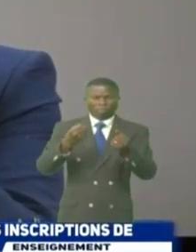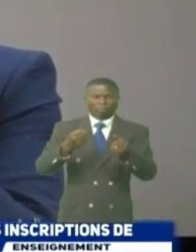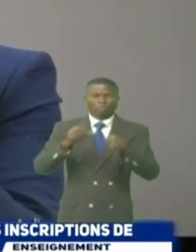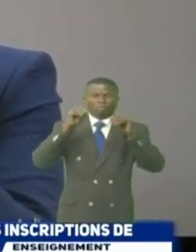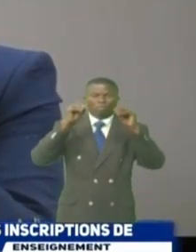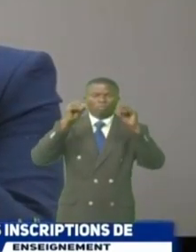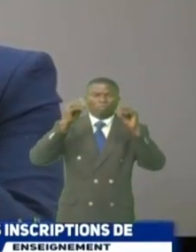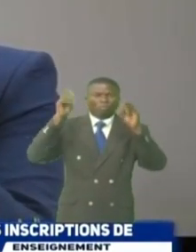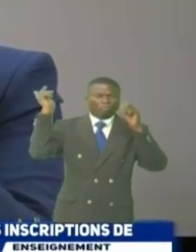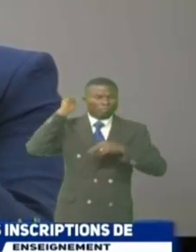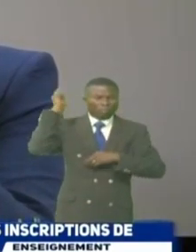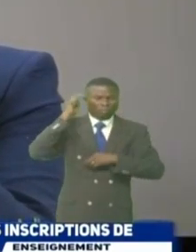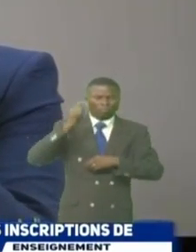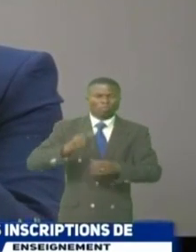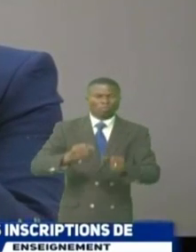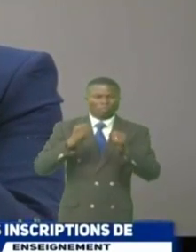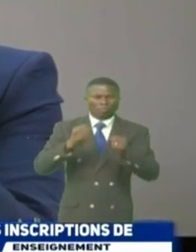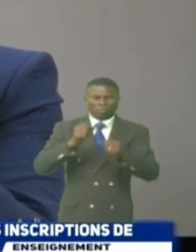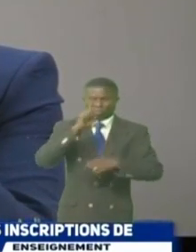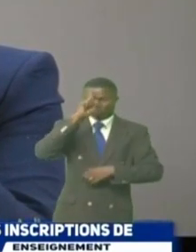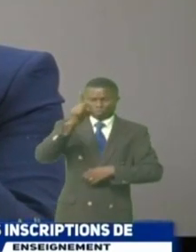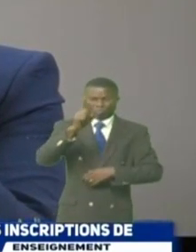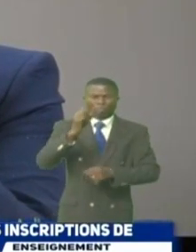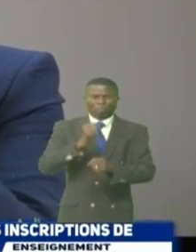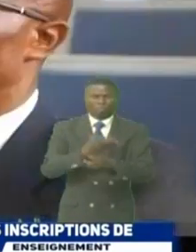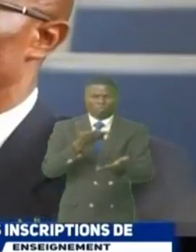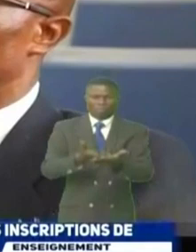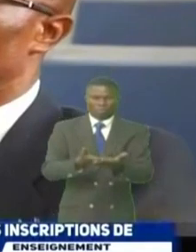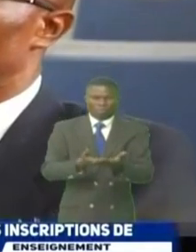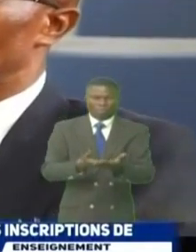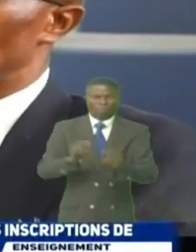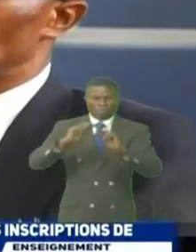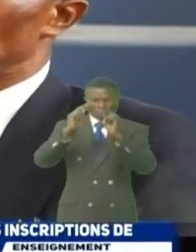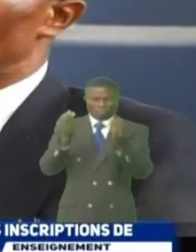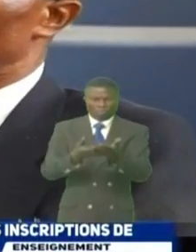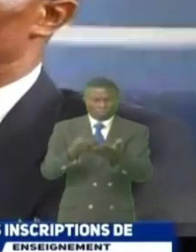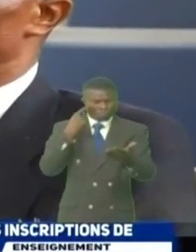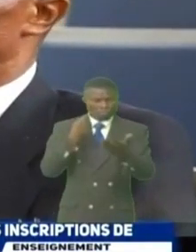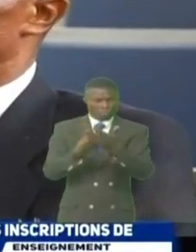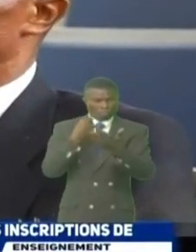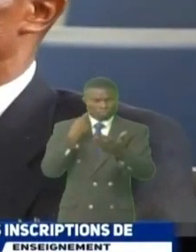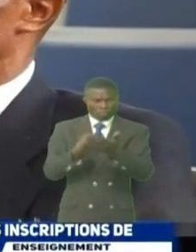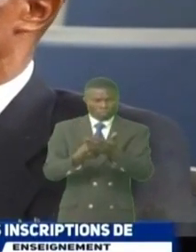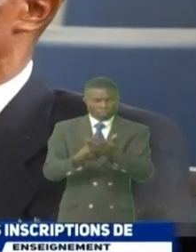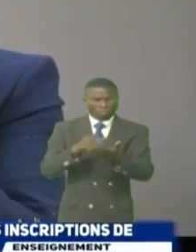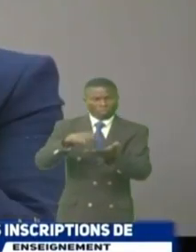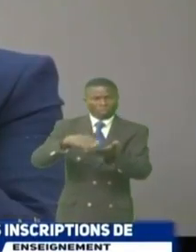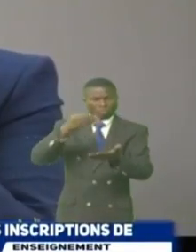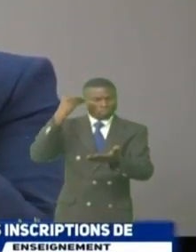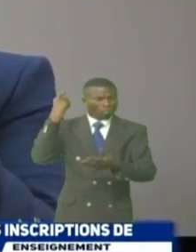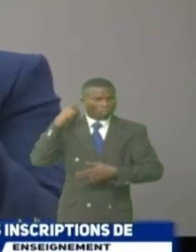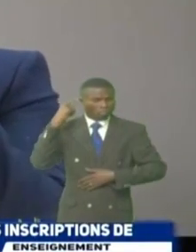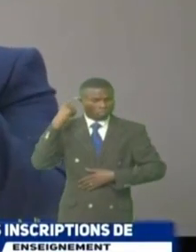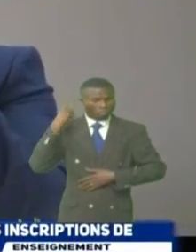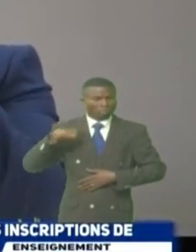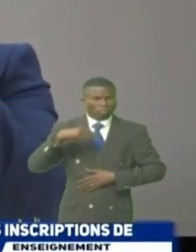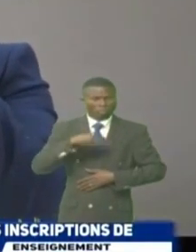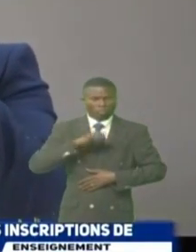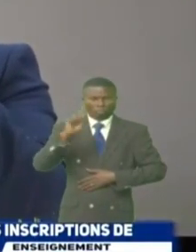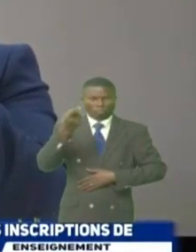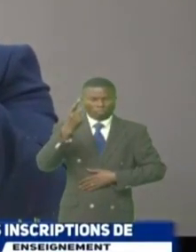enseignant efficace, et à jour, parce que vous remarquerez ou bien vous apprendrez que nous sommes